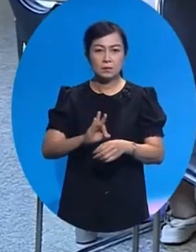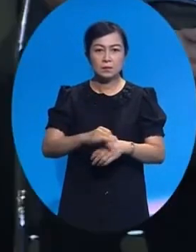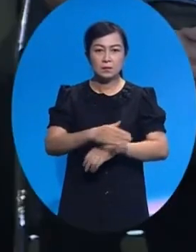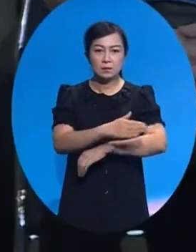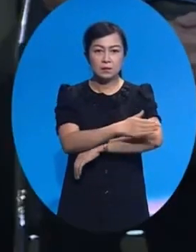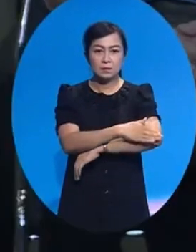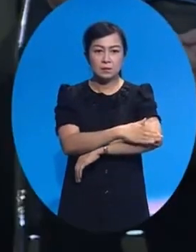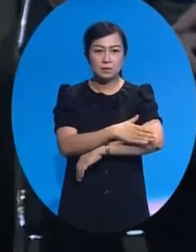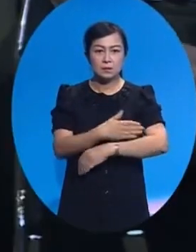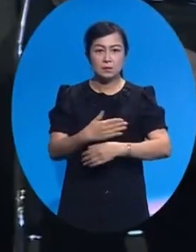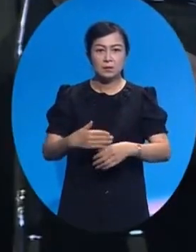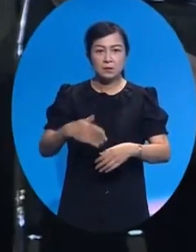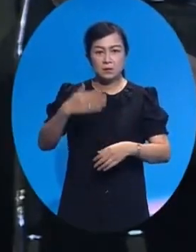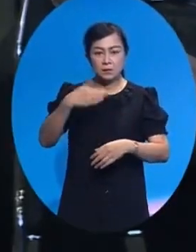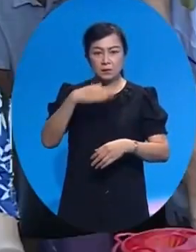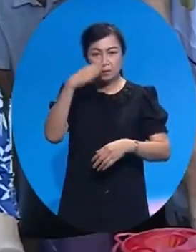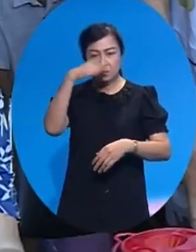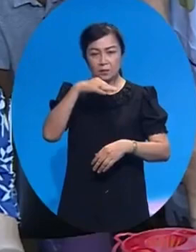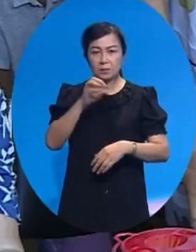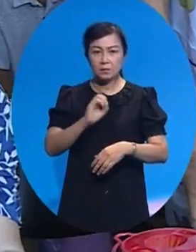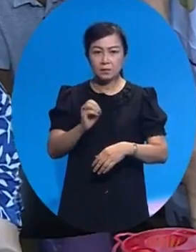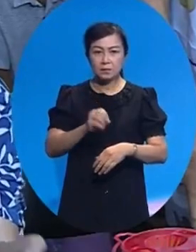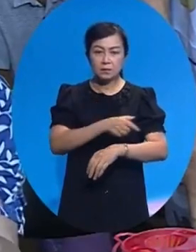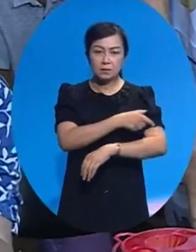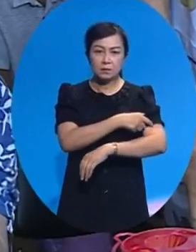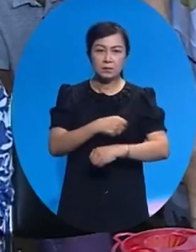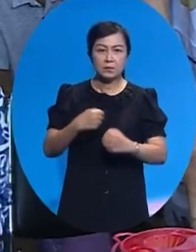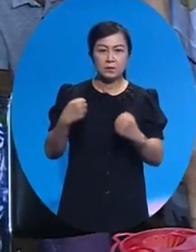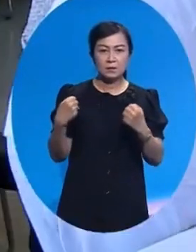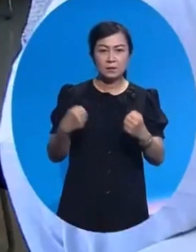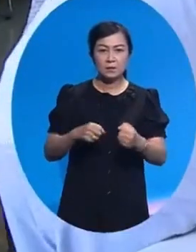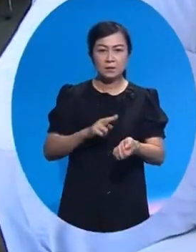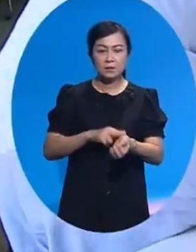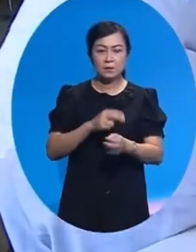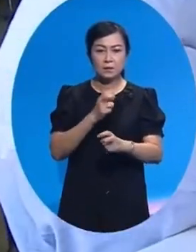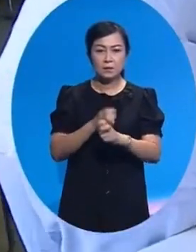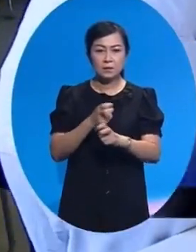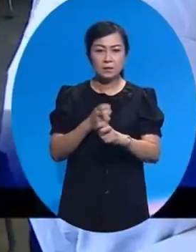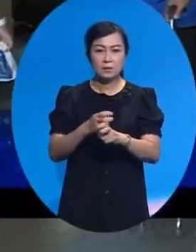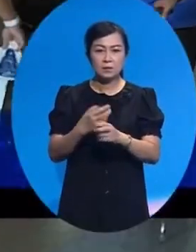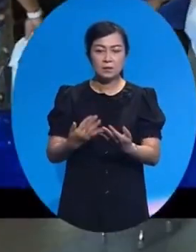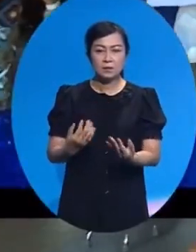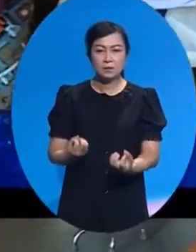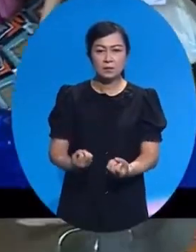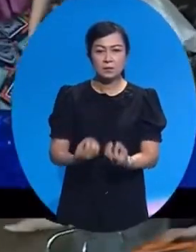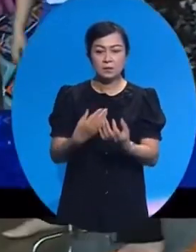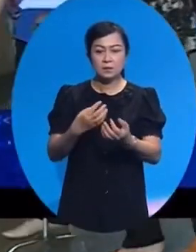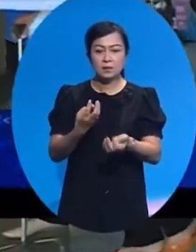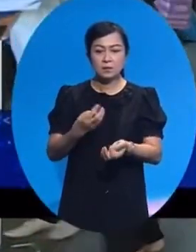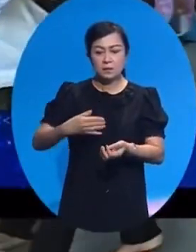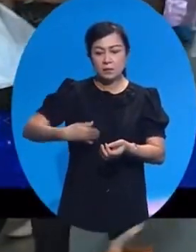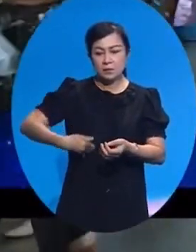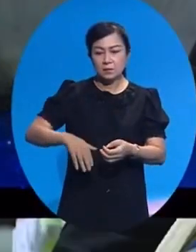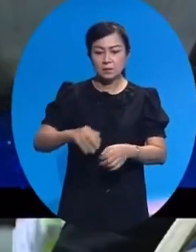giúp bệnh nền đang mắc không diễn tiến xấu hơn, giúp bảo vệ sức khỏe những căn bệnh nguy hiểm đang bùng phát, ít tốn kém,